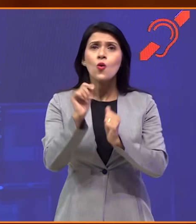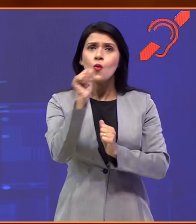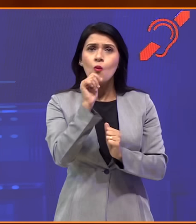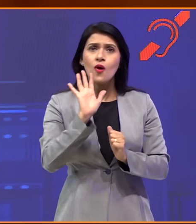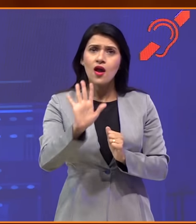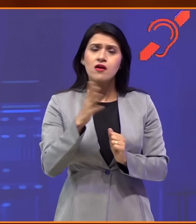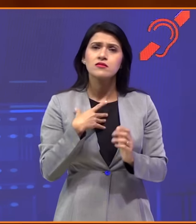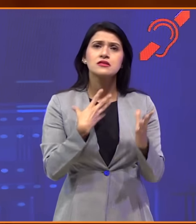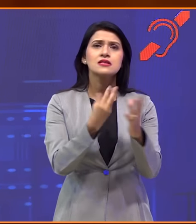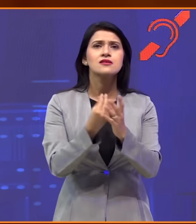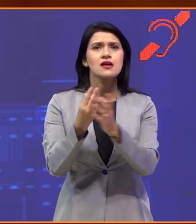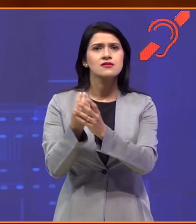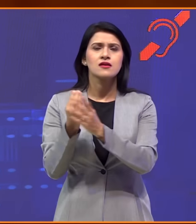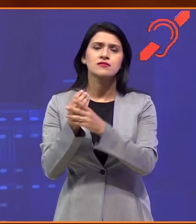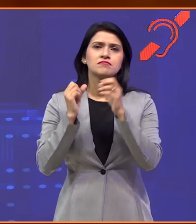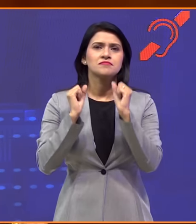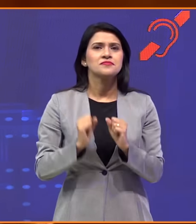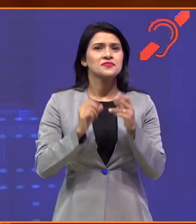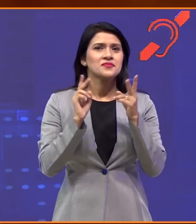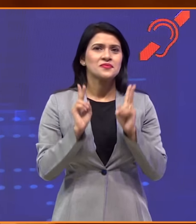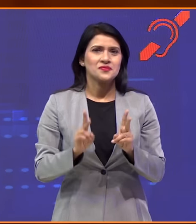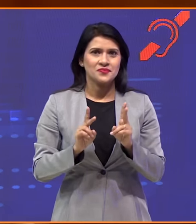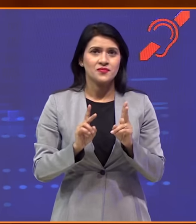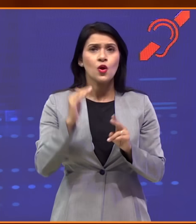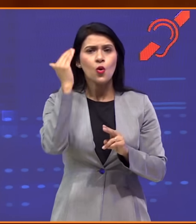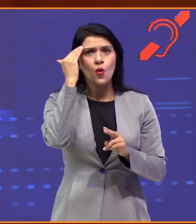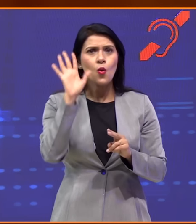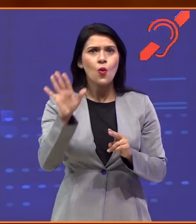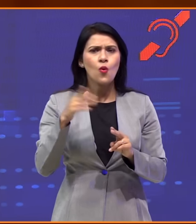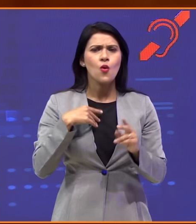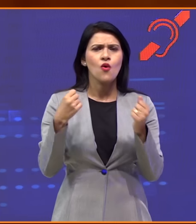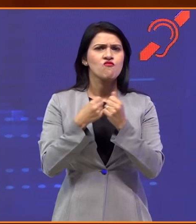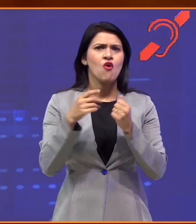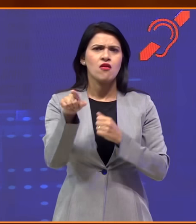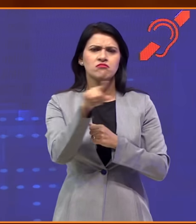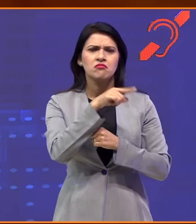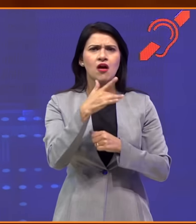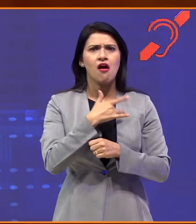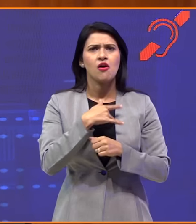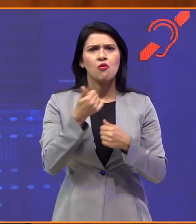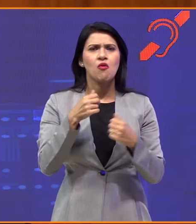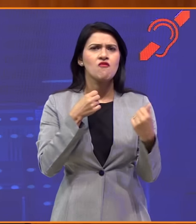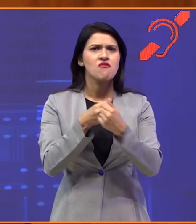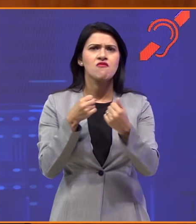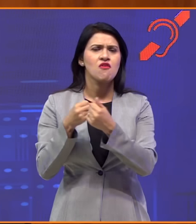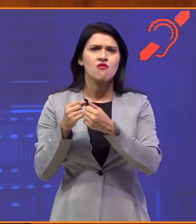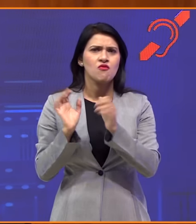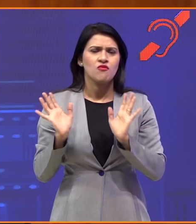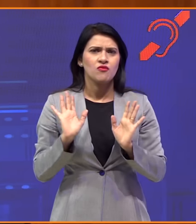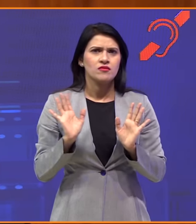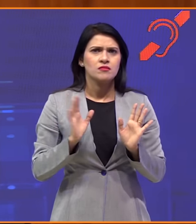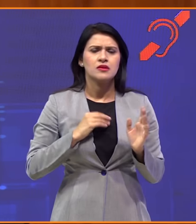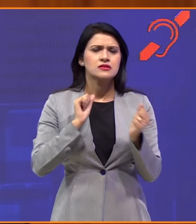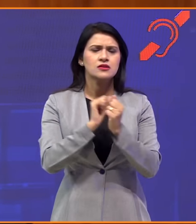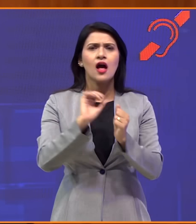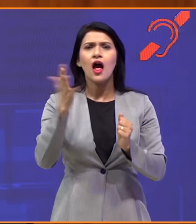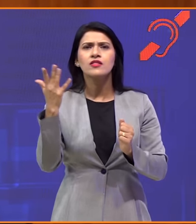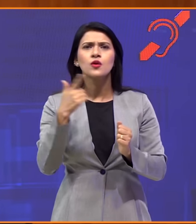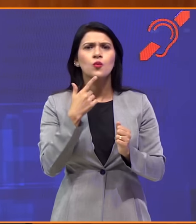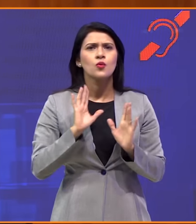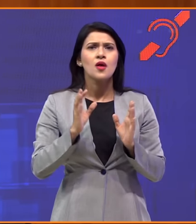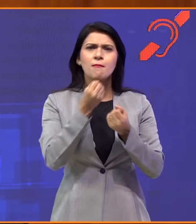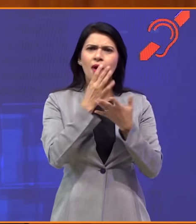शराब पी रहे हैं तो मैं उन्हीं के साथ बैठता हूं जिन मैं जानता हूं कि ये लोग झगड़ा नहीं करेंगे आपस में नहीं तो मैं अदर वाइज मैं बैठता भी नहीं हूं मैं